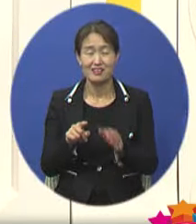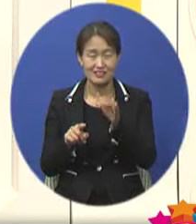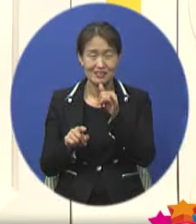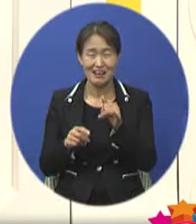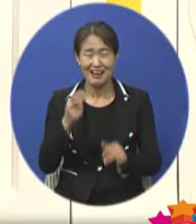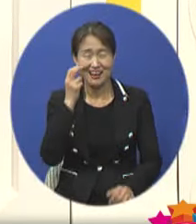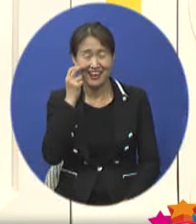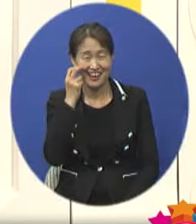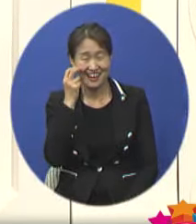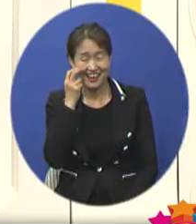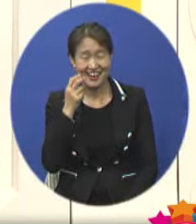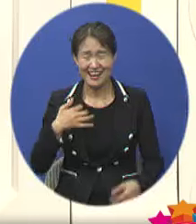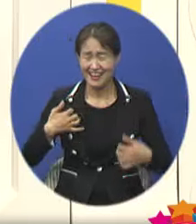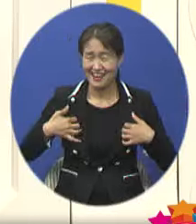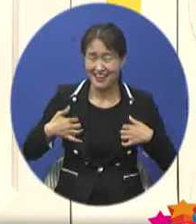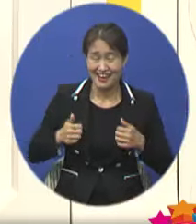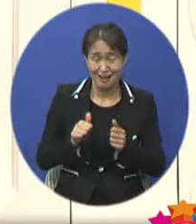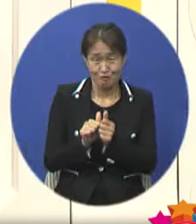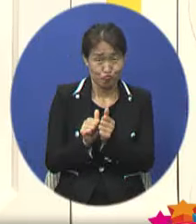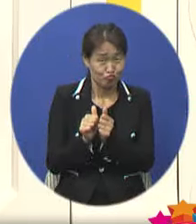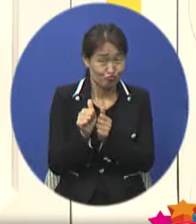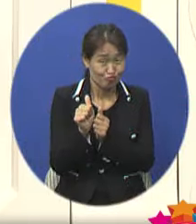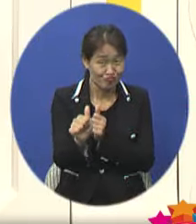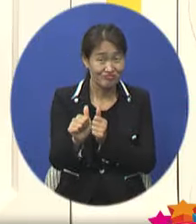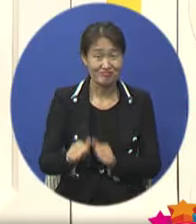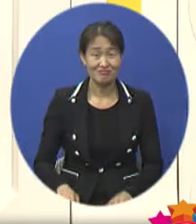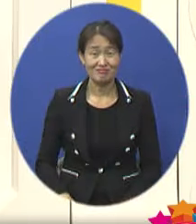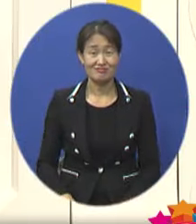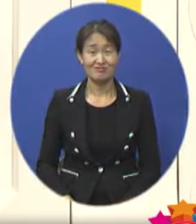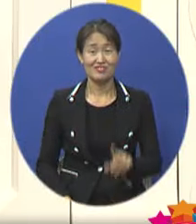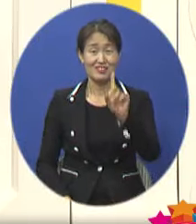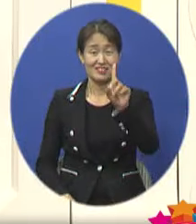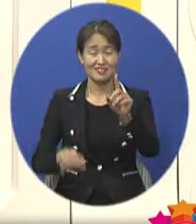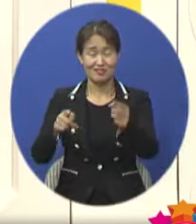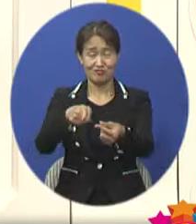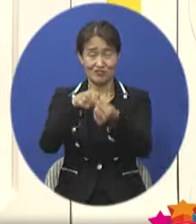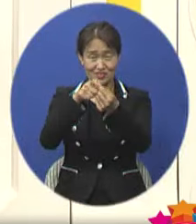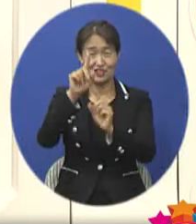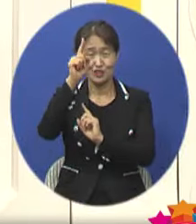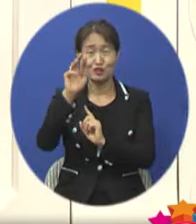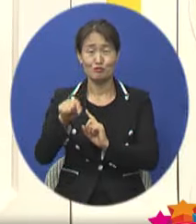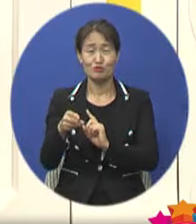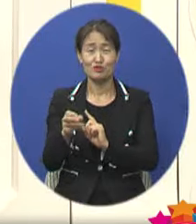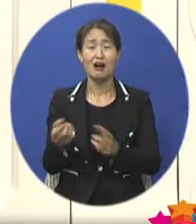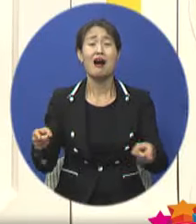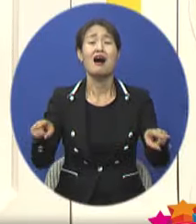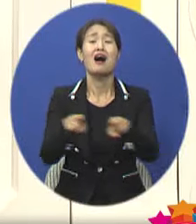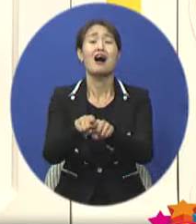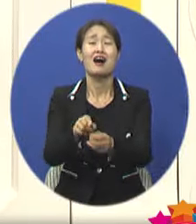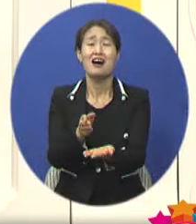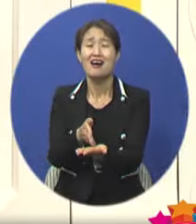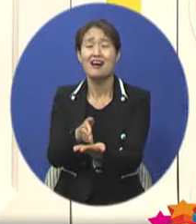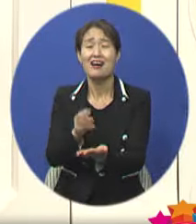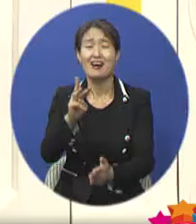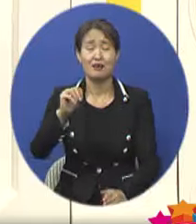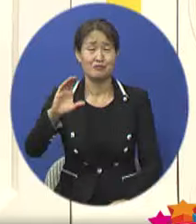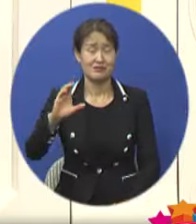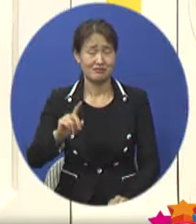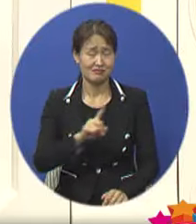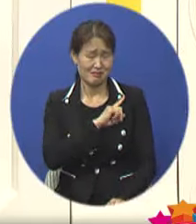코믹하고 네. 잘 생기신 1등 사회자 이부영 씨와 같이 사회를 보니까 어머 세상에